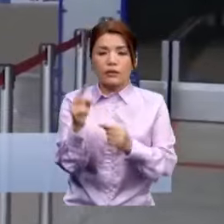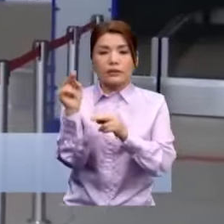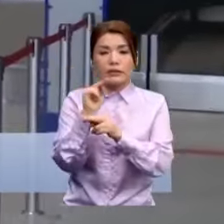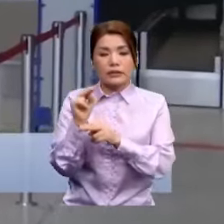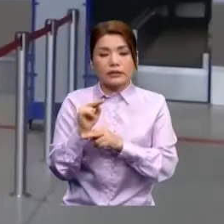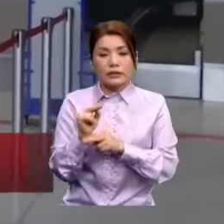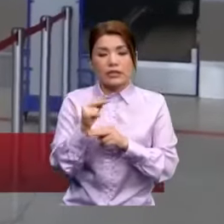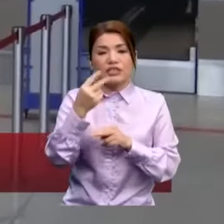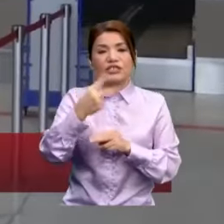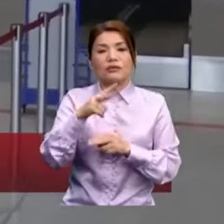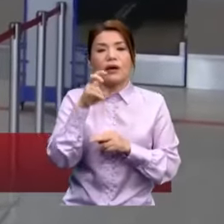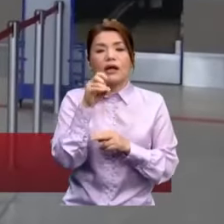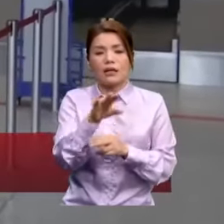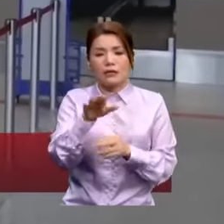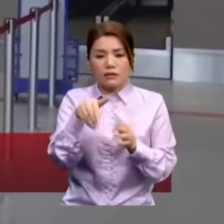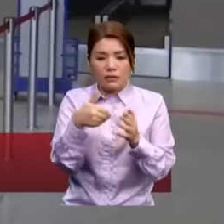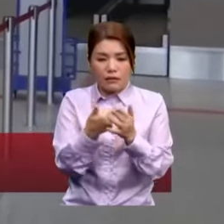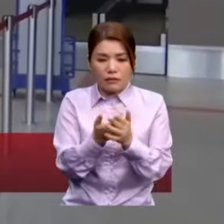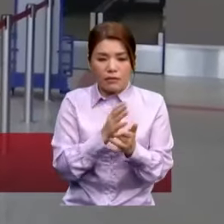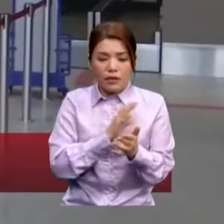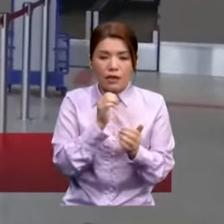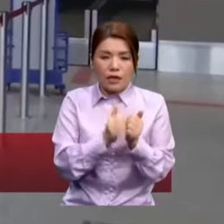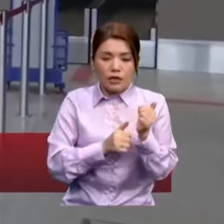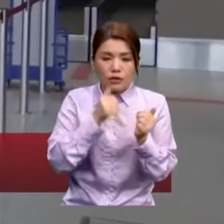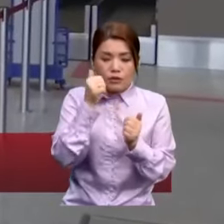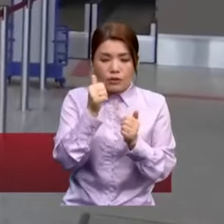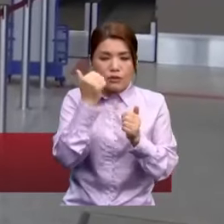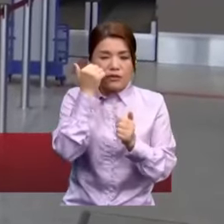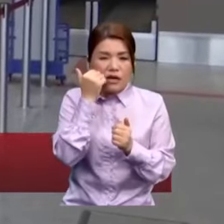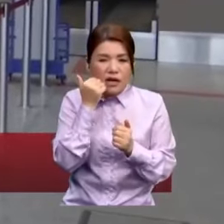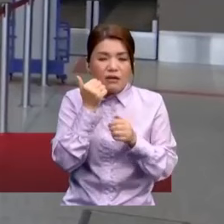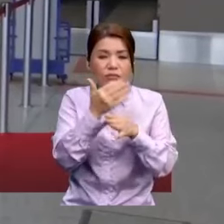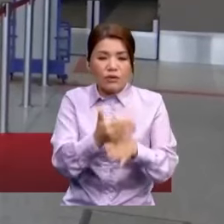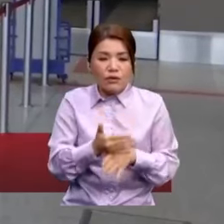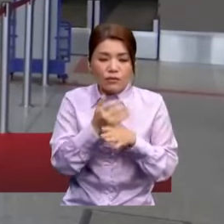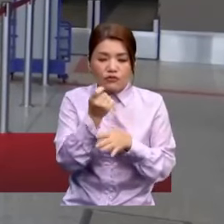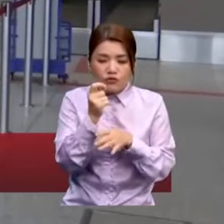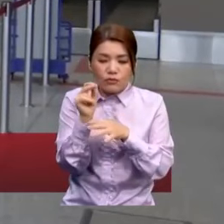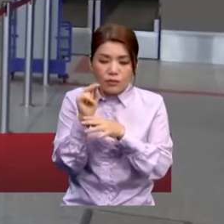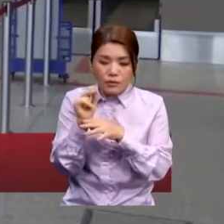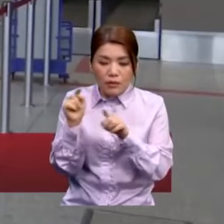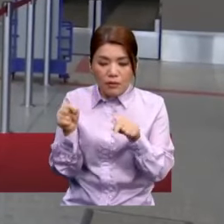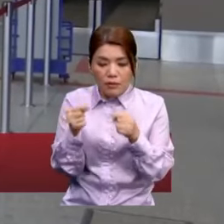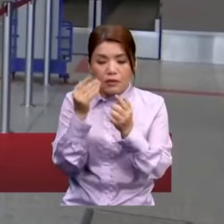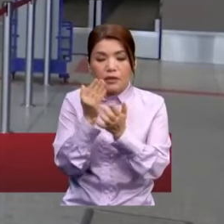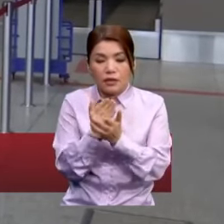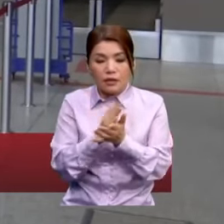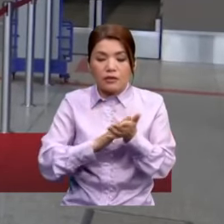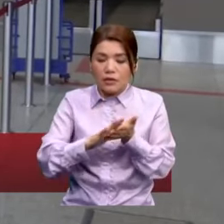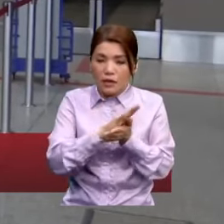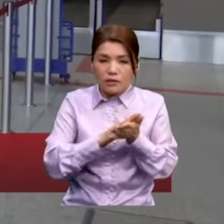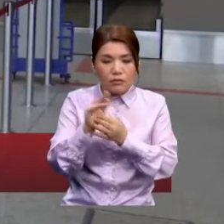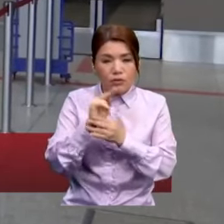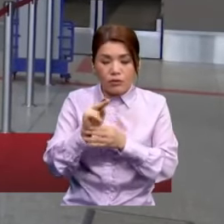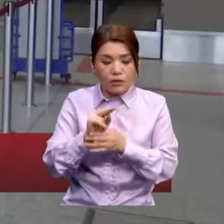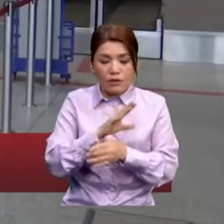жүргізілмегелі 20 жылға жеткен, тек жыл сайын тозған тұстарын кішігірім ғана қалыпқа келтіріп отырады. Осылайша мүлде жөндеу көрмеген